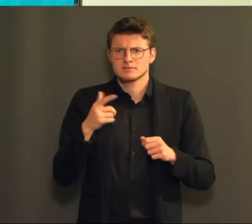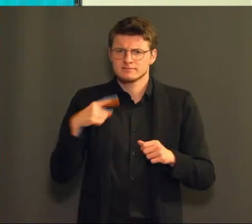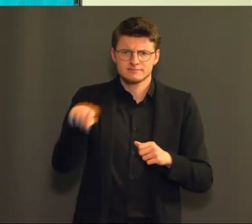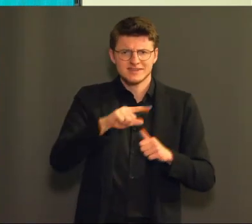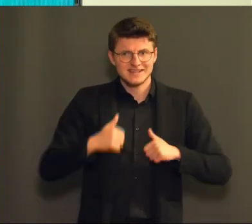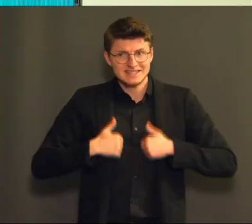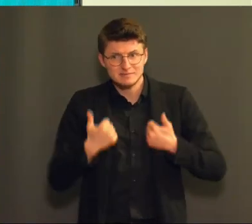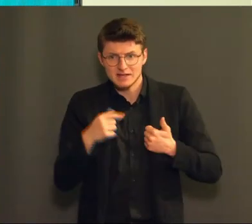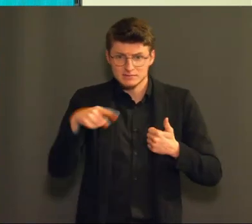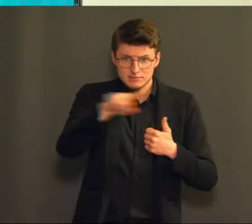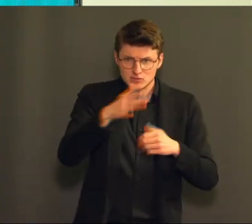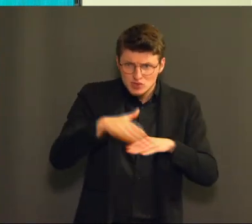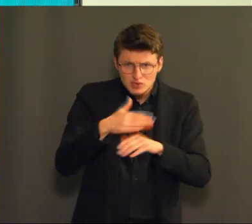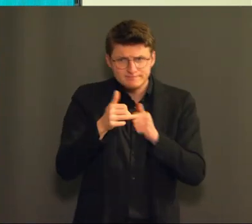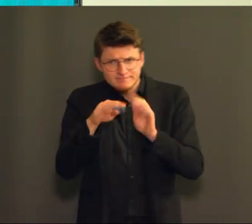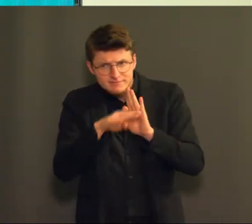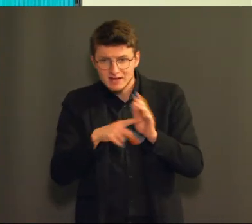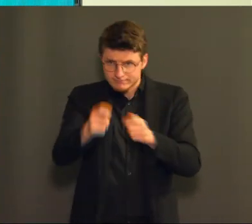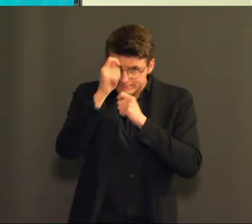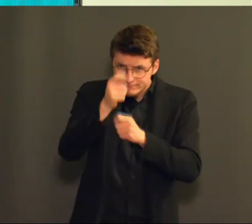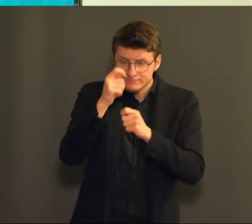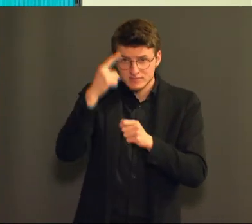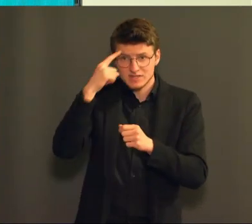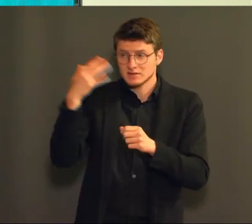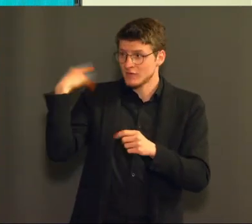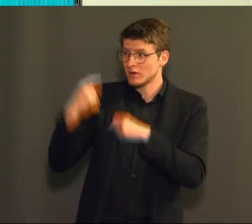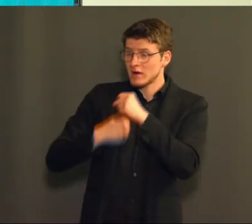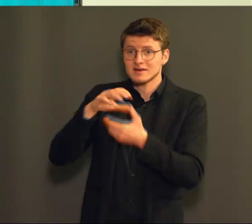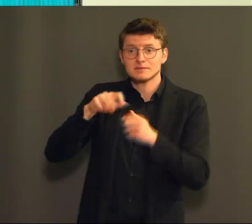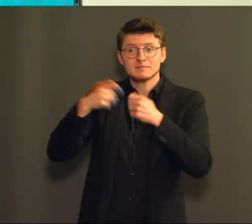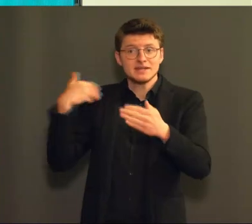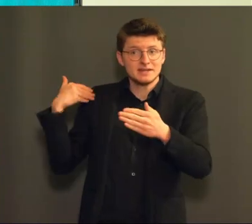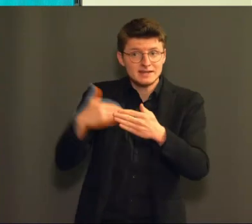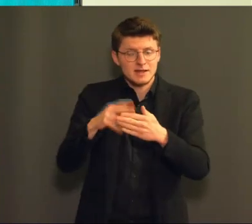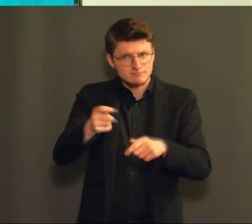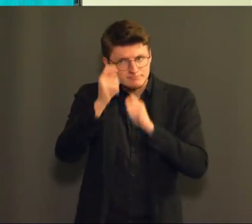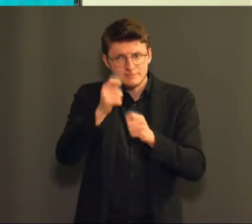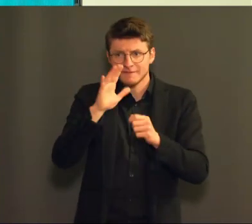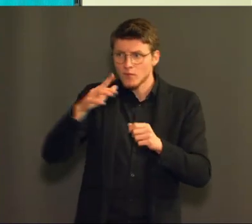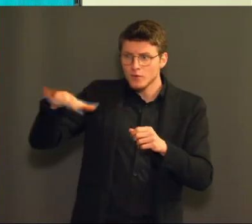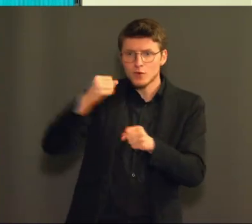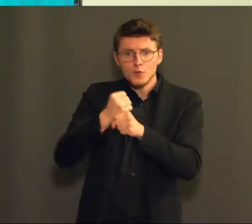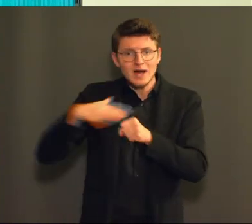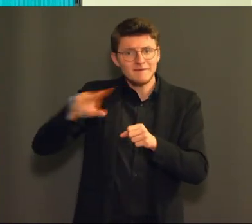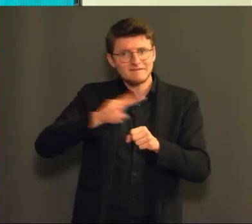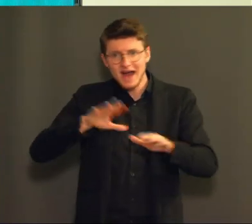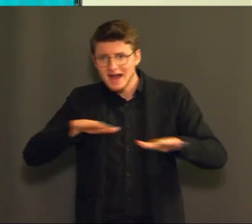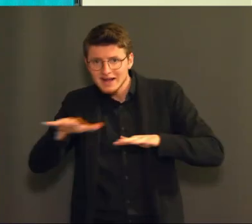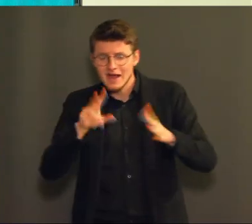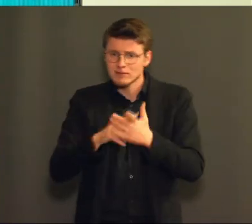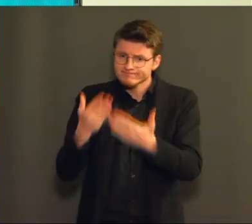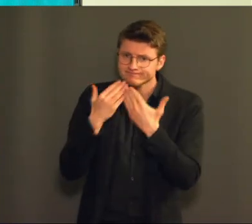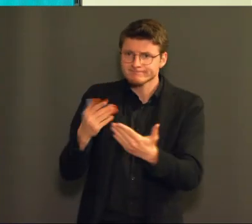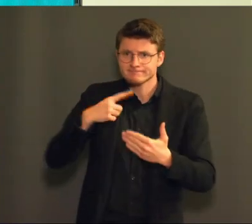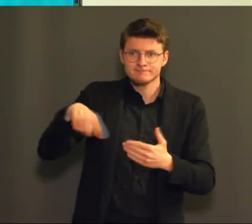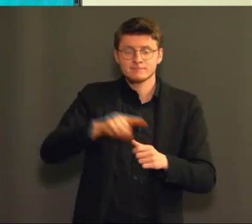die sinds het begin van de crisis vorig jaar zijn geleverd om een veilige werkplek te organiseren. Er werd reeds vorig